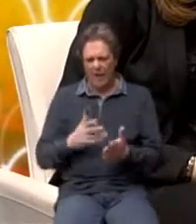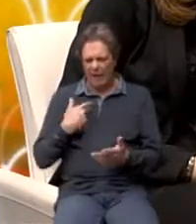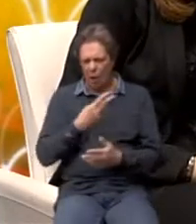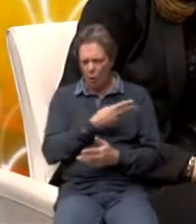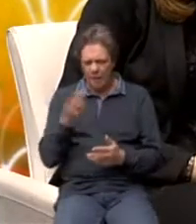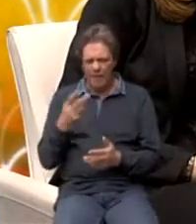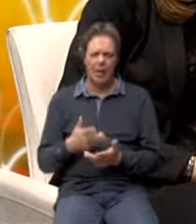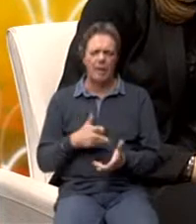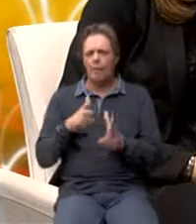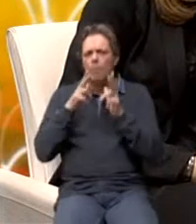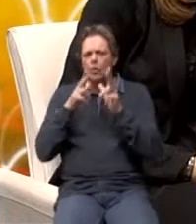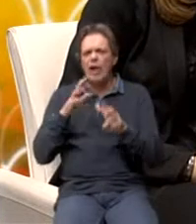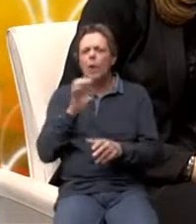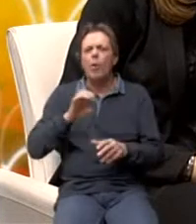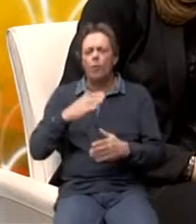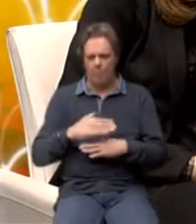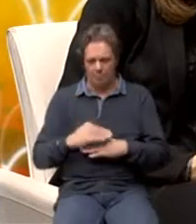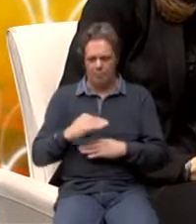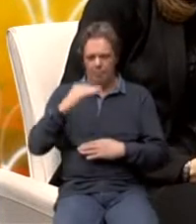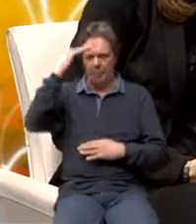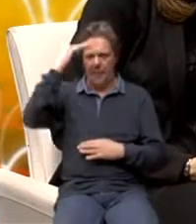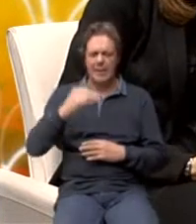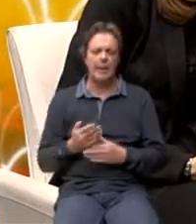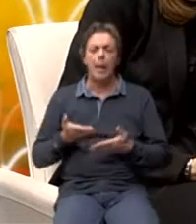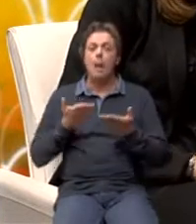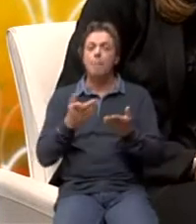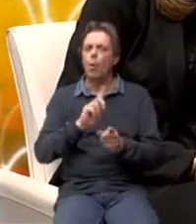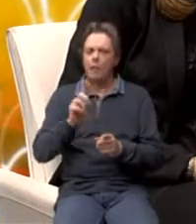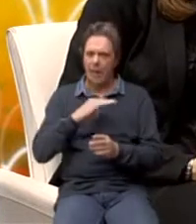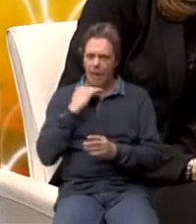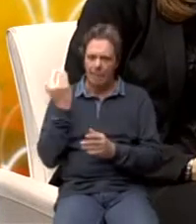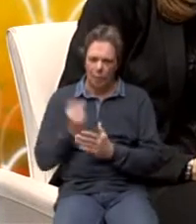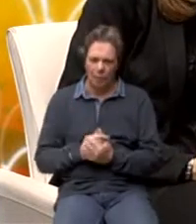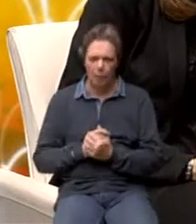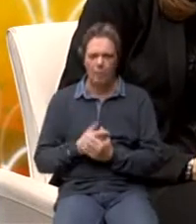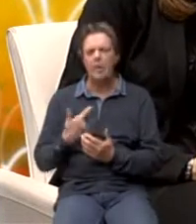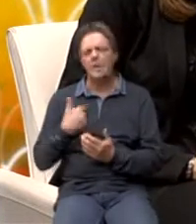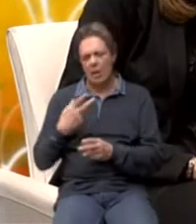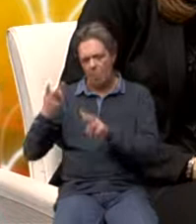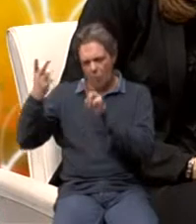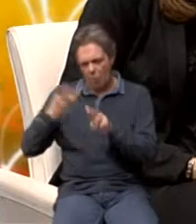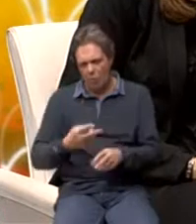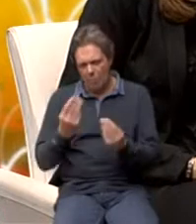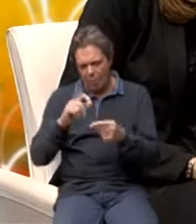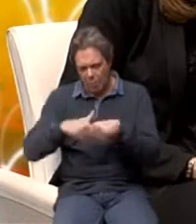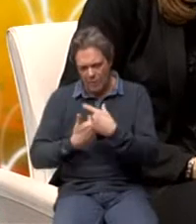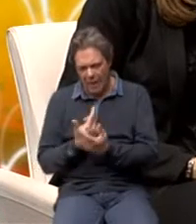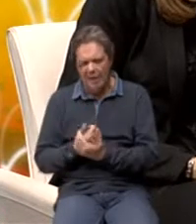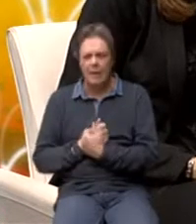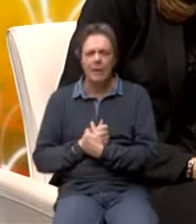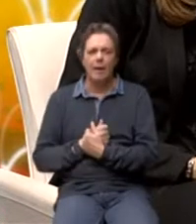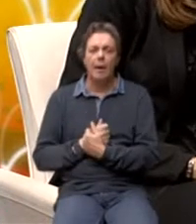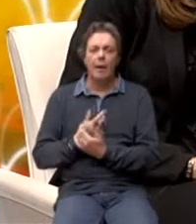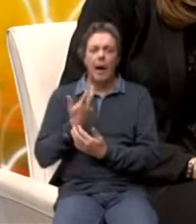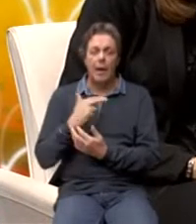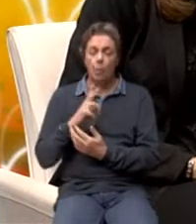vidite, potražnje u Europi raste. Znači, ponude nema dovoljno. Zato i uvozimo mnogo toga iz trećih zemalja osobito. Međutim, i